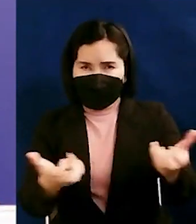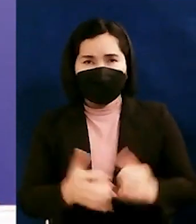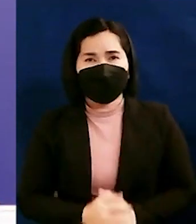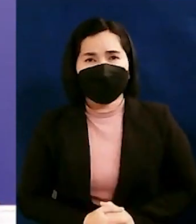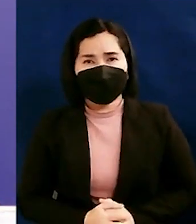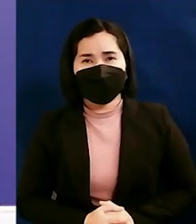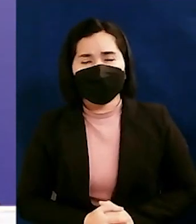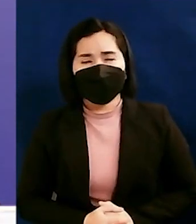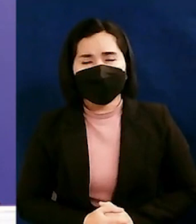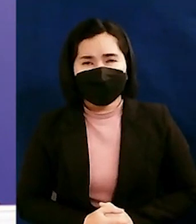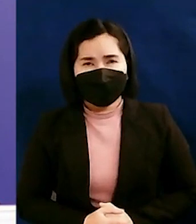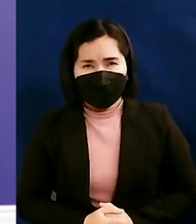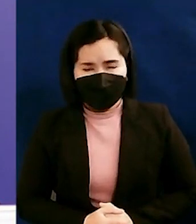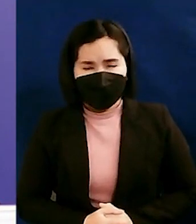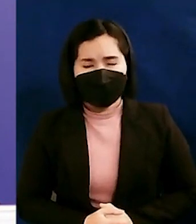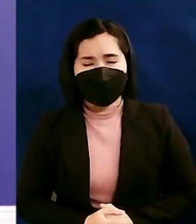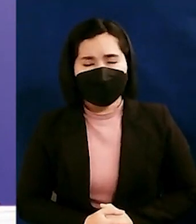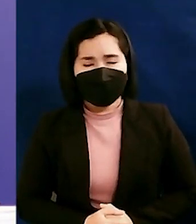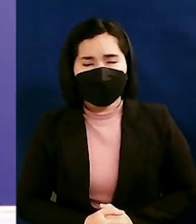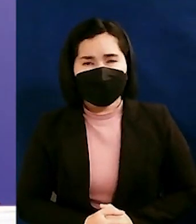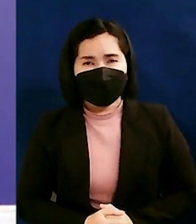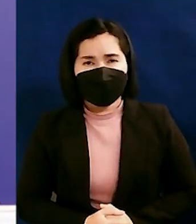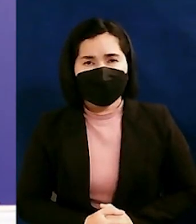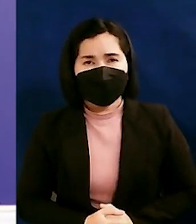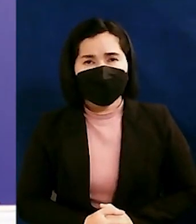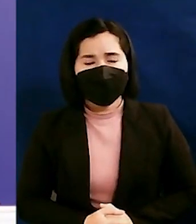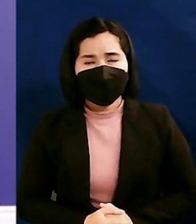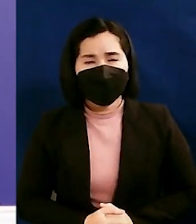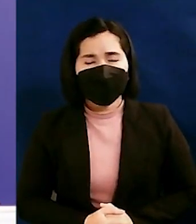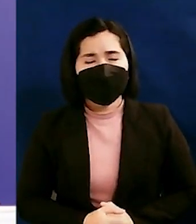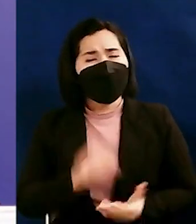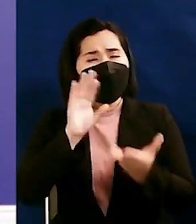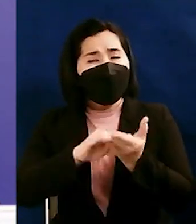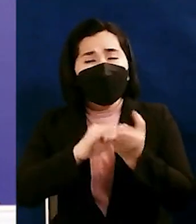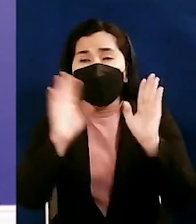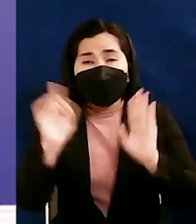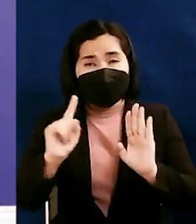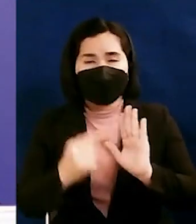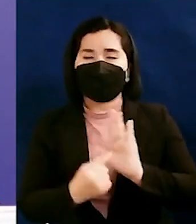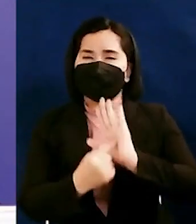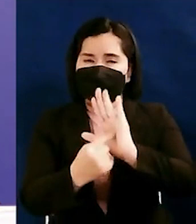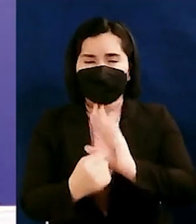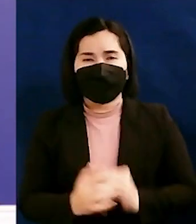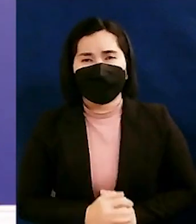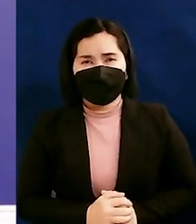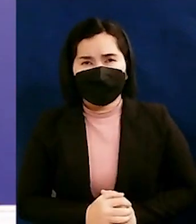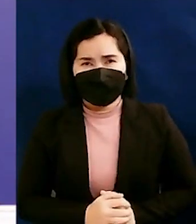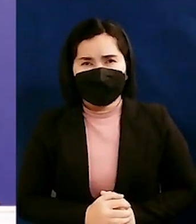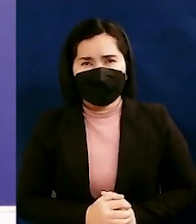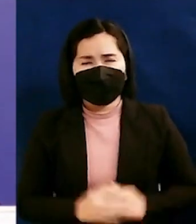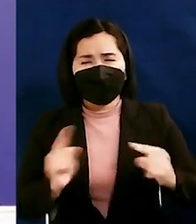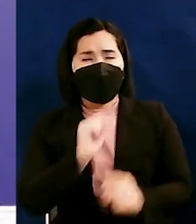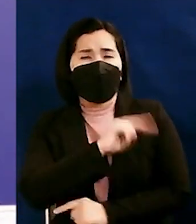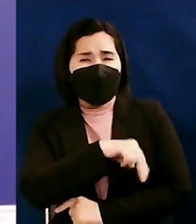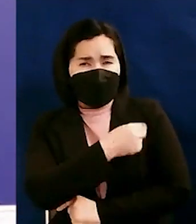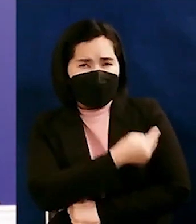นี่ยเอาไปแปะเอาไว้อยู่กับเซิร์ฟเวอร์ของโรงพยาบาลนะครับเช่นเป็นฐานข้อมูลของการออดิตชาร์ตของหมอนะ